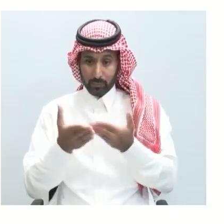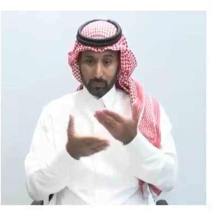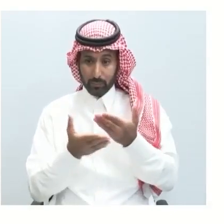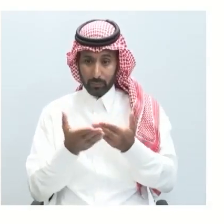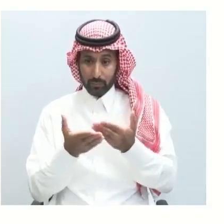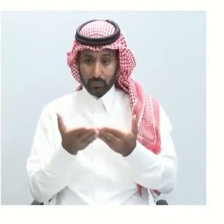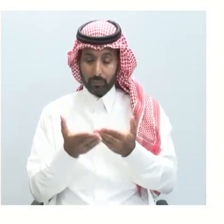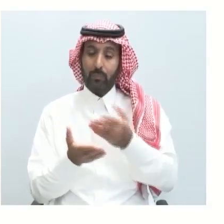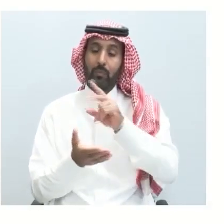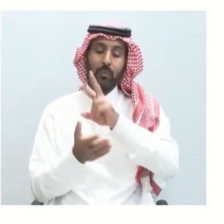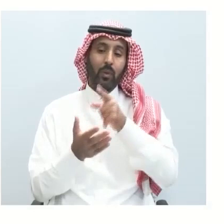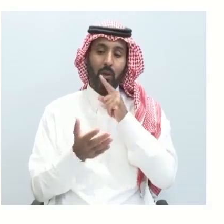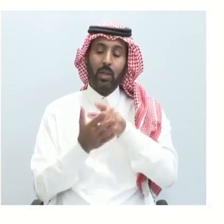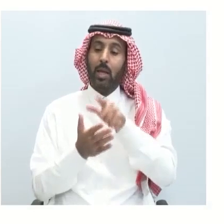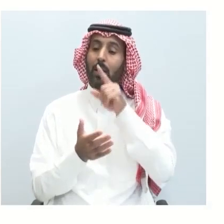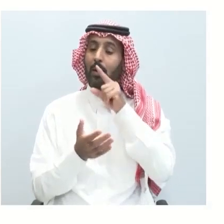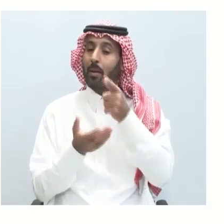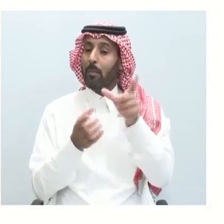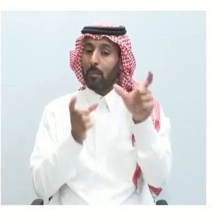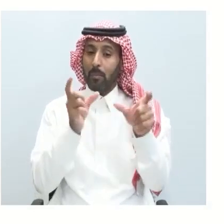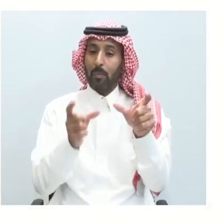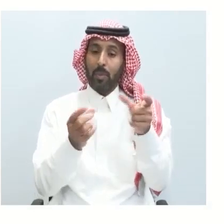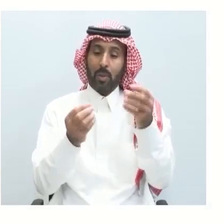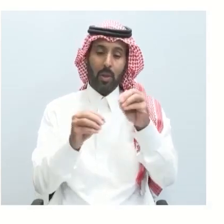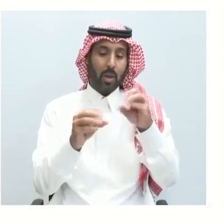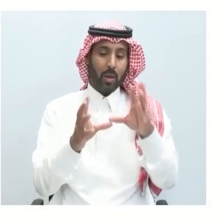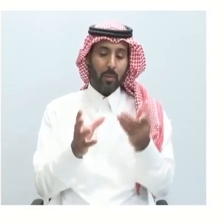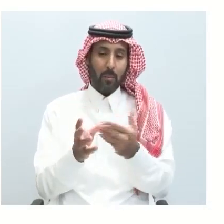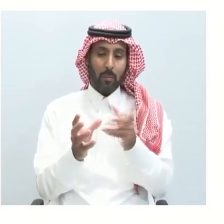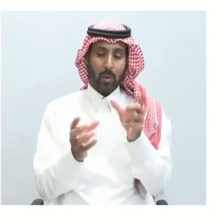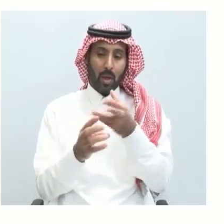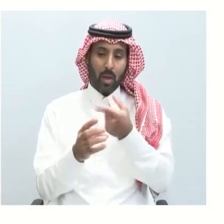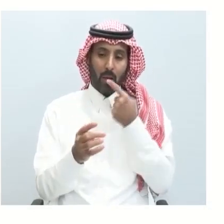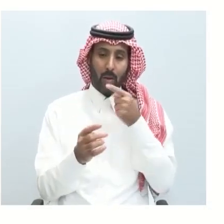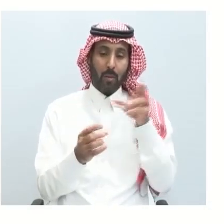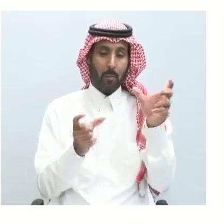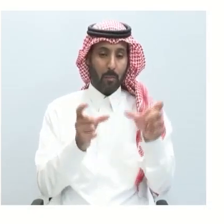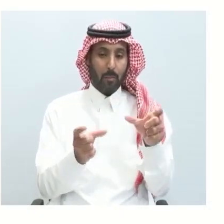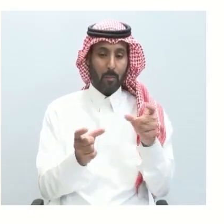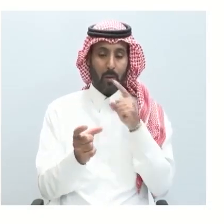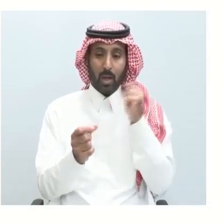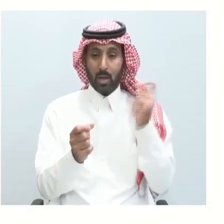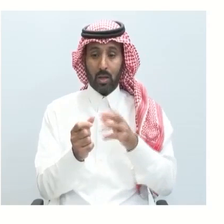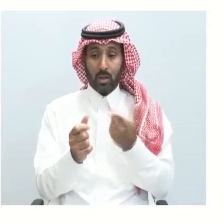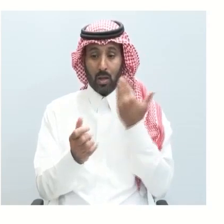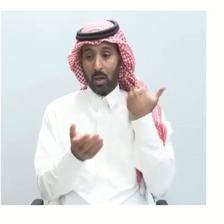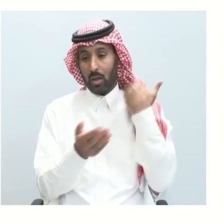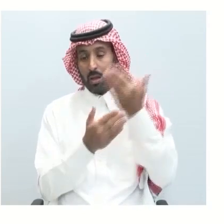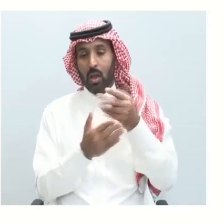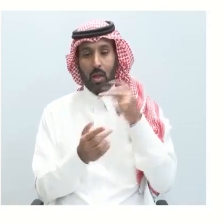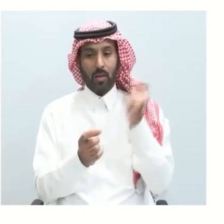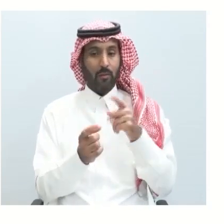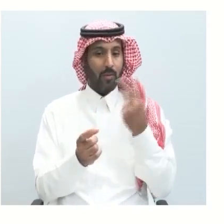الاتزان الذي يعتمد على تراكيز المواد المتفاعله والمواد الناتجه انتهينا من الهدف الاول بدانا في الهدف